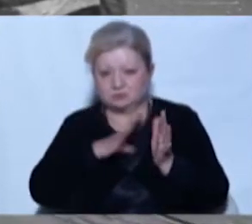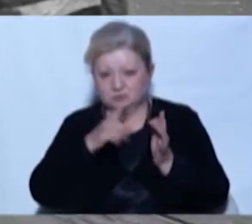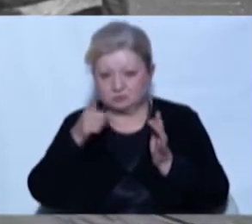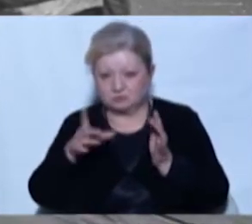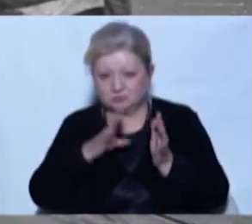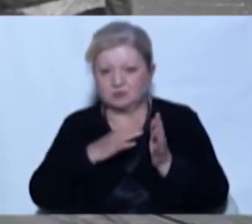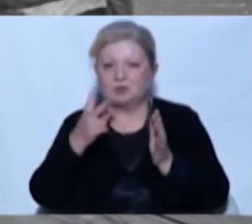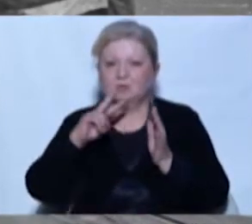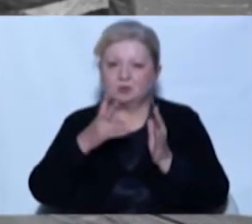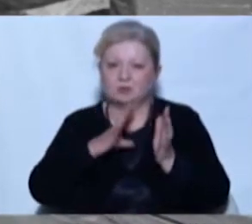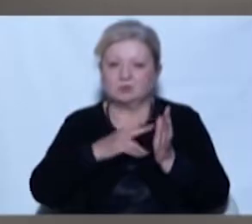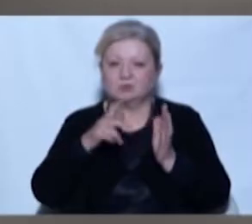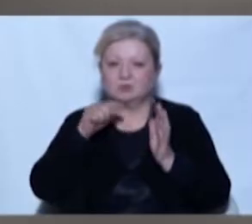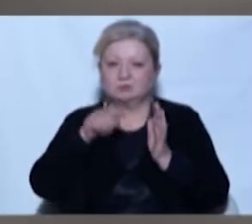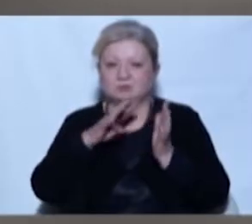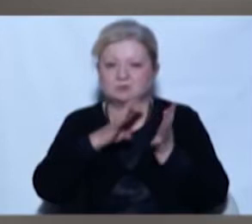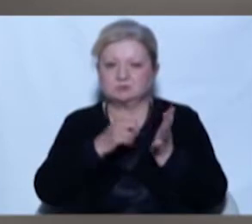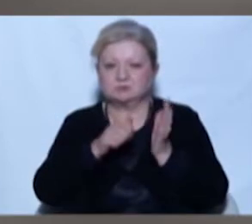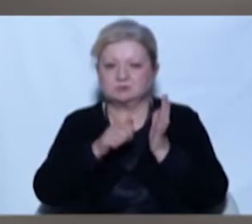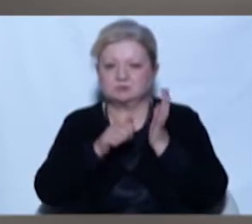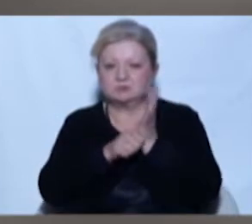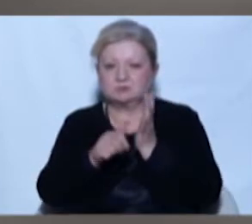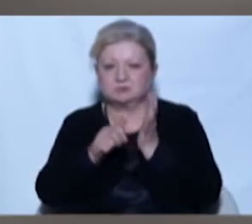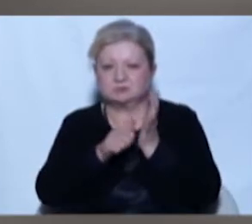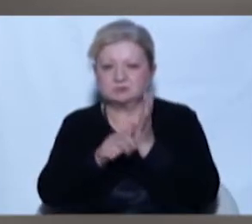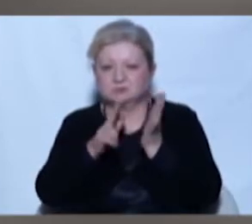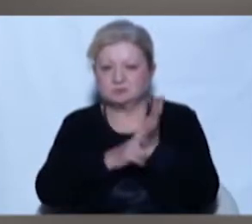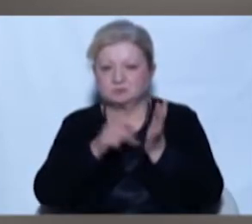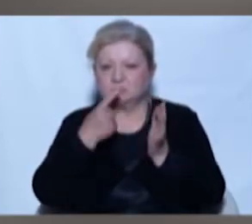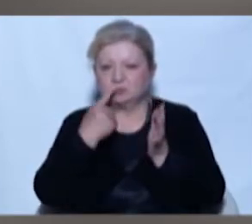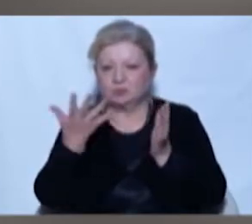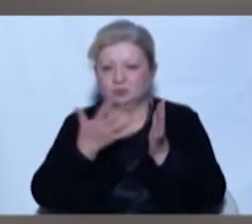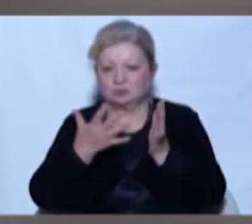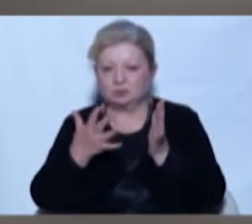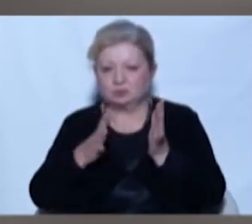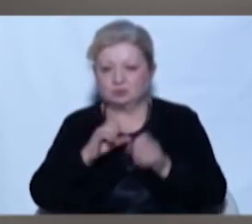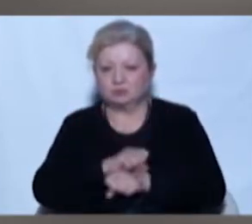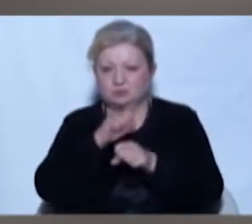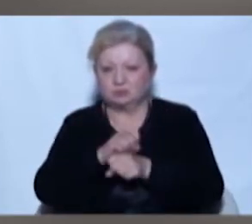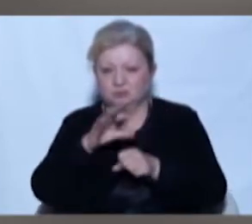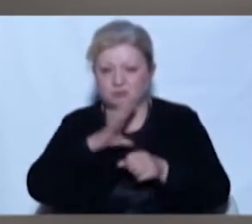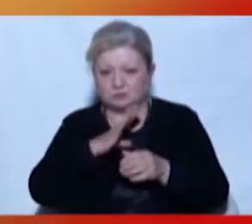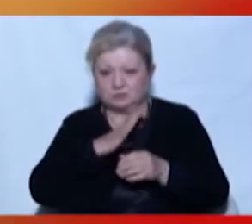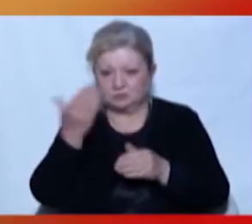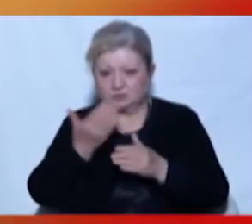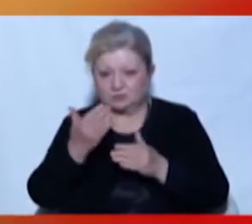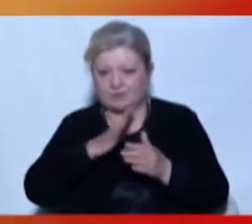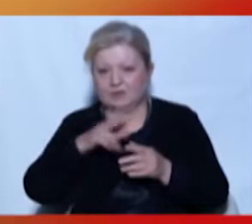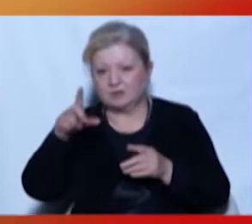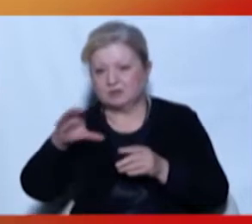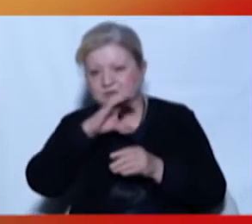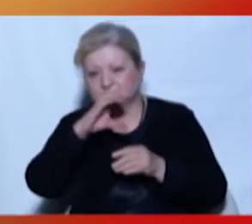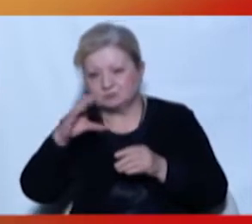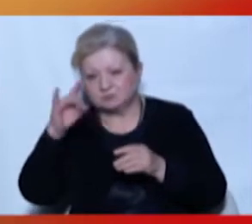იყო 1968 წელს ჩეხეთში დაწყებული პოლიტიკური გამოსვლები. Თუმცა მაშინ საბჭოთა კავშირმა და